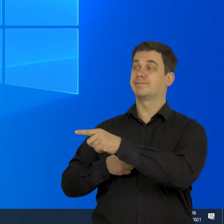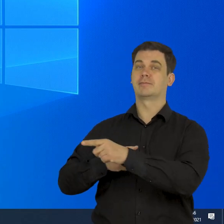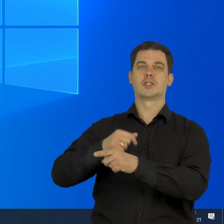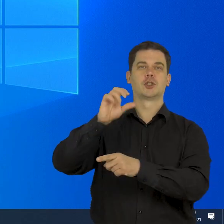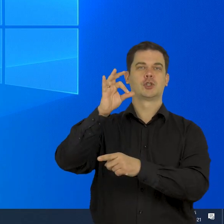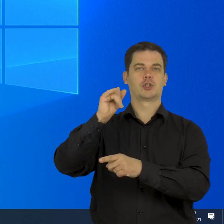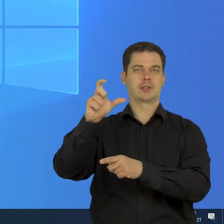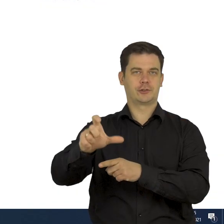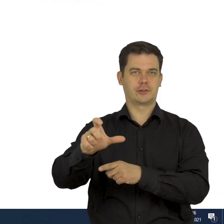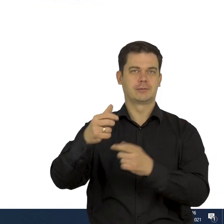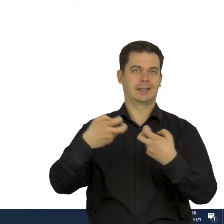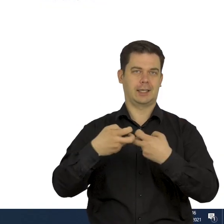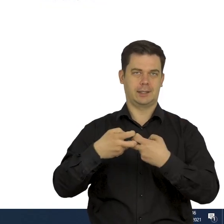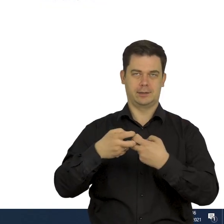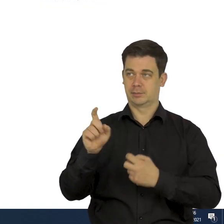i internet.